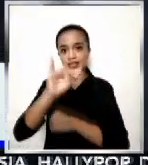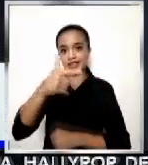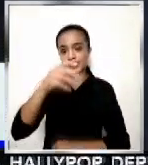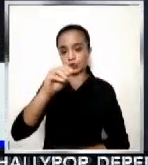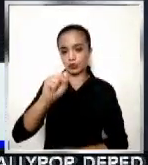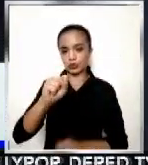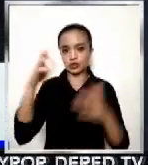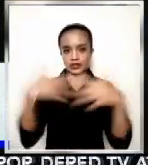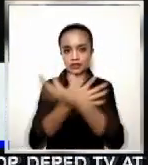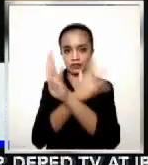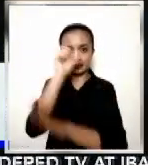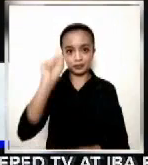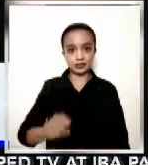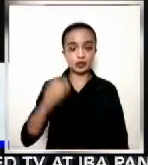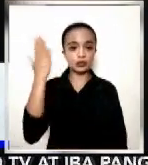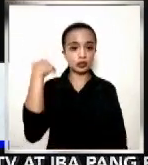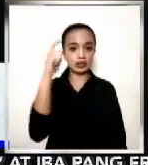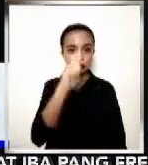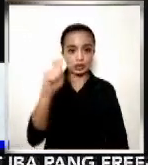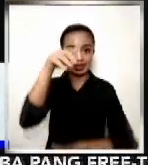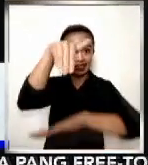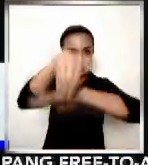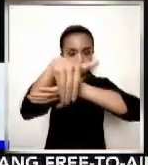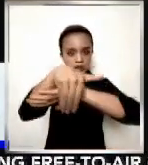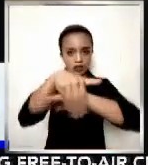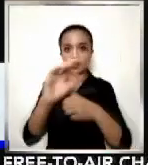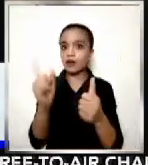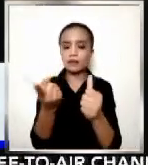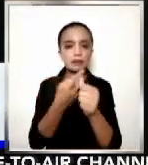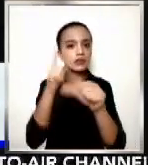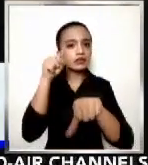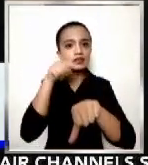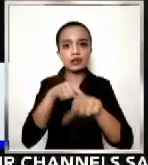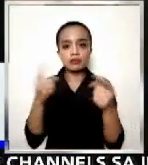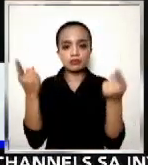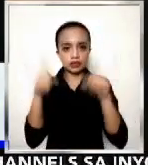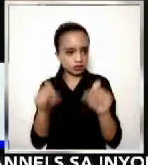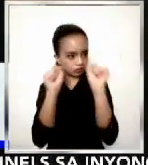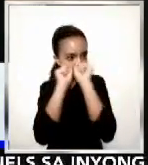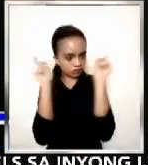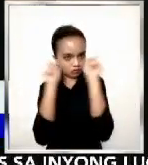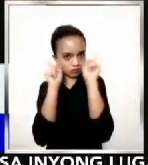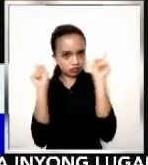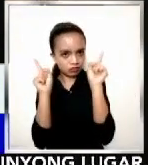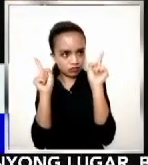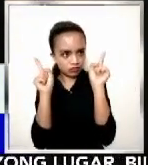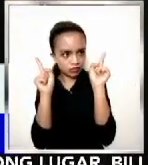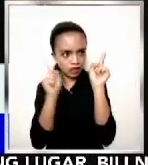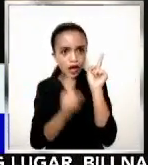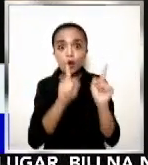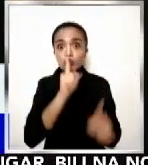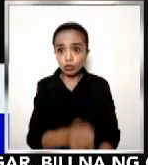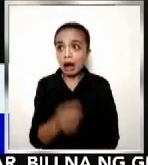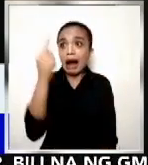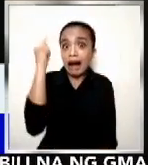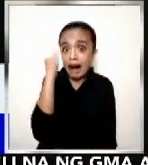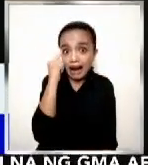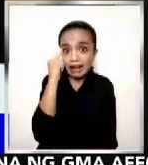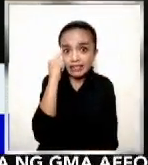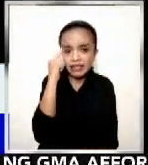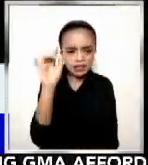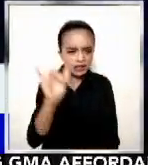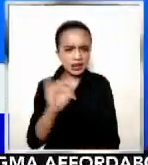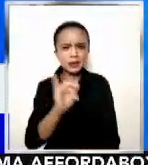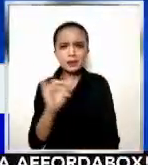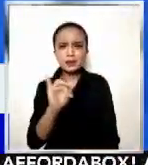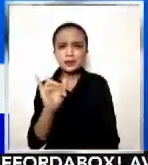ng gabi. First time yun sa amin, so shocking. So, akala lang talaga namin na parang lights lang sa